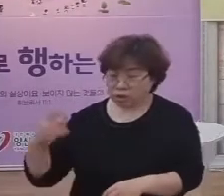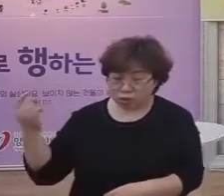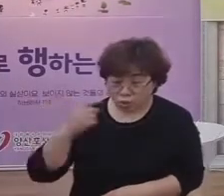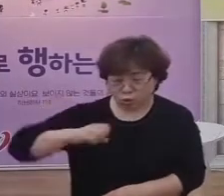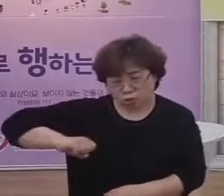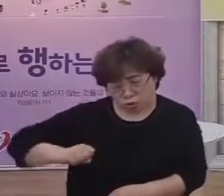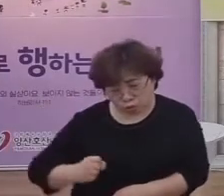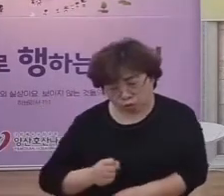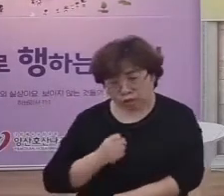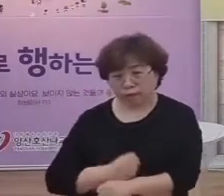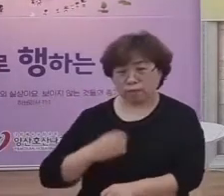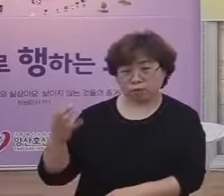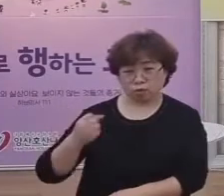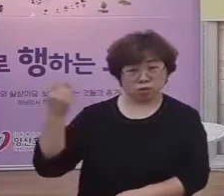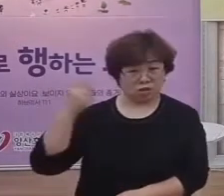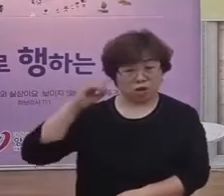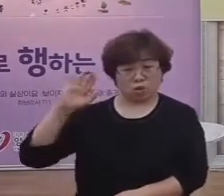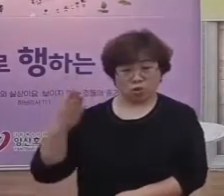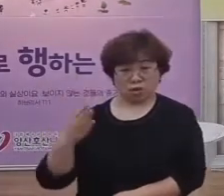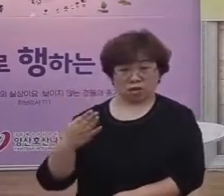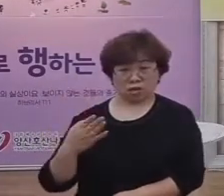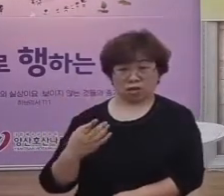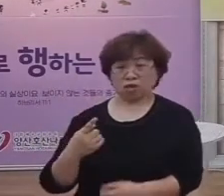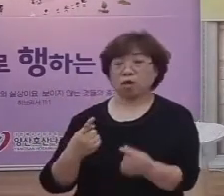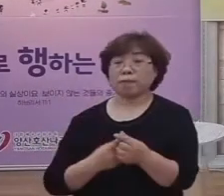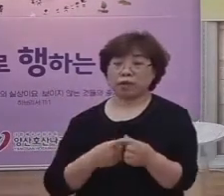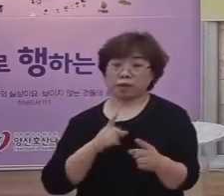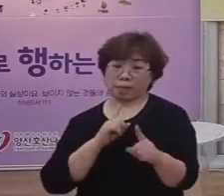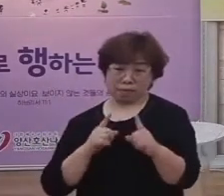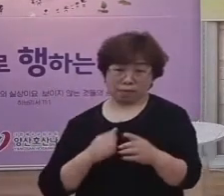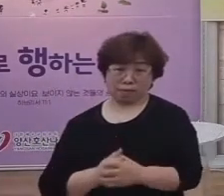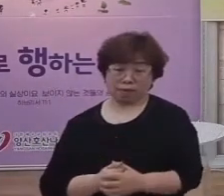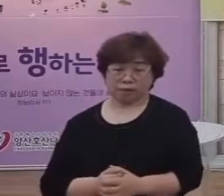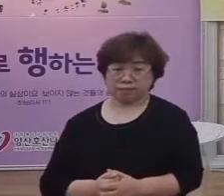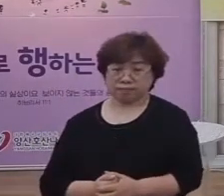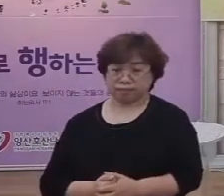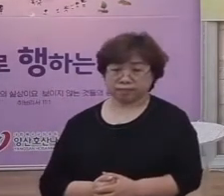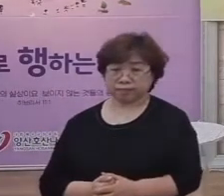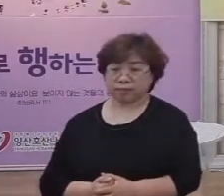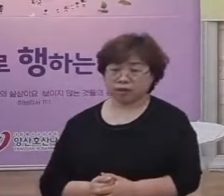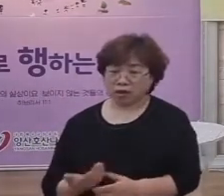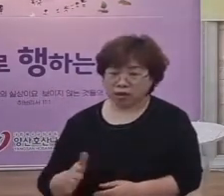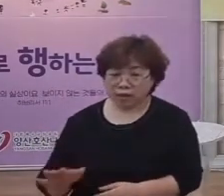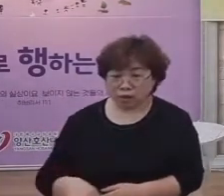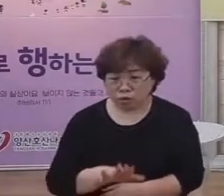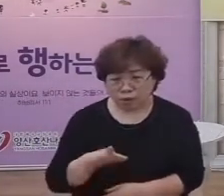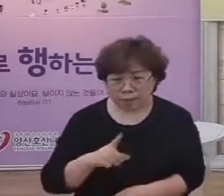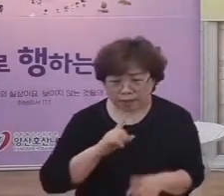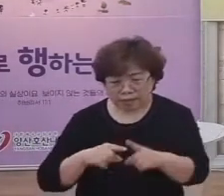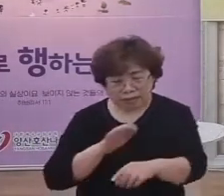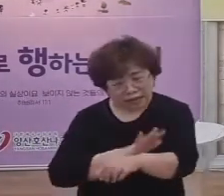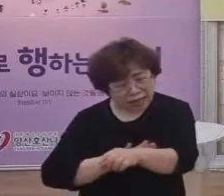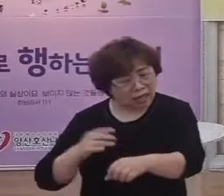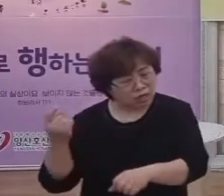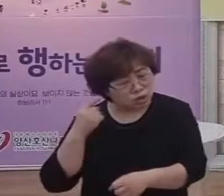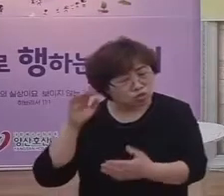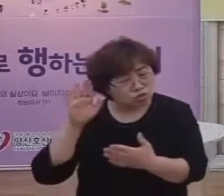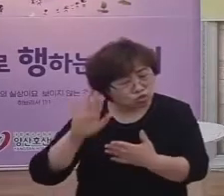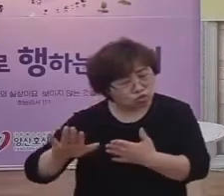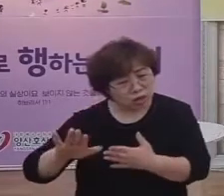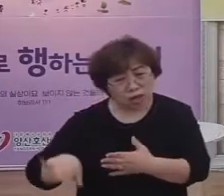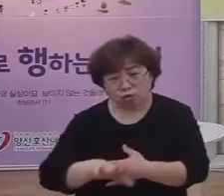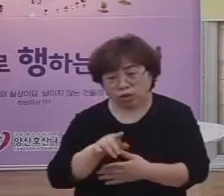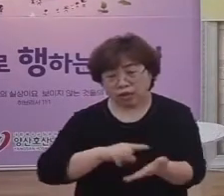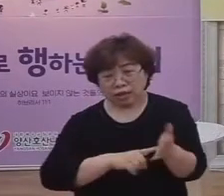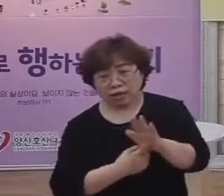한다. 이게 첫 번째 원리였다면, 오늘, 자, 그러면 말씀 잘 들었죠? 그러면 두 번째는 이제 뭐 해야 될까요?